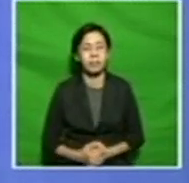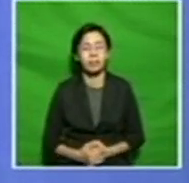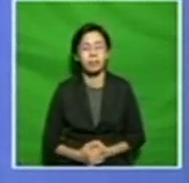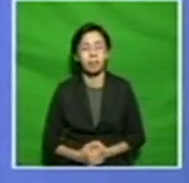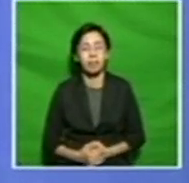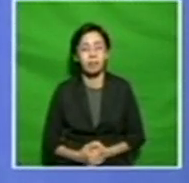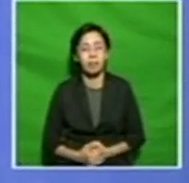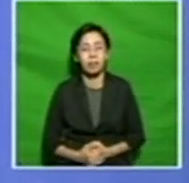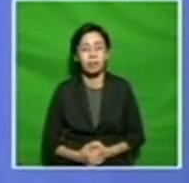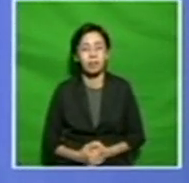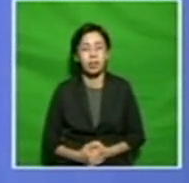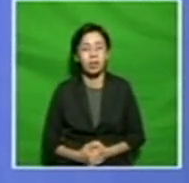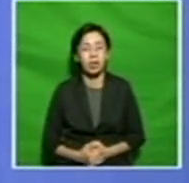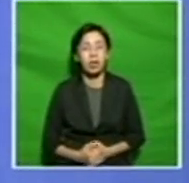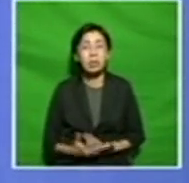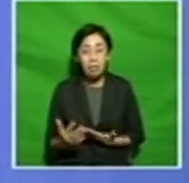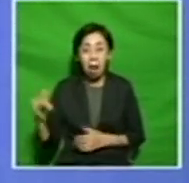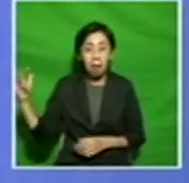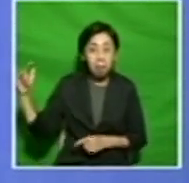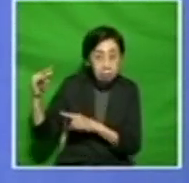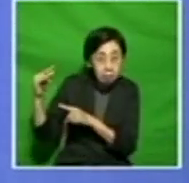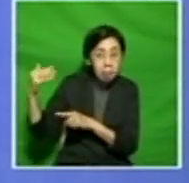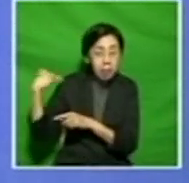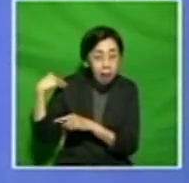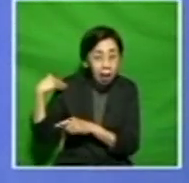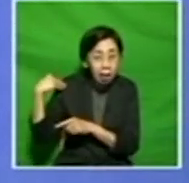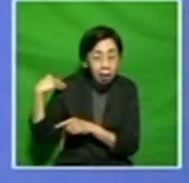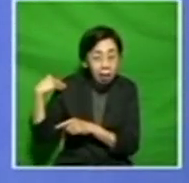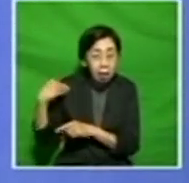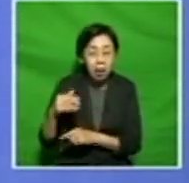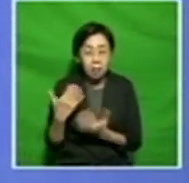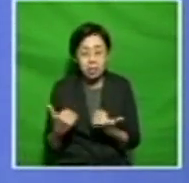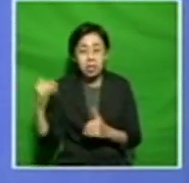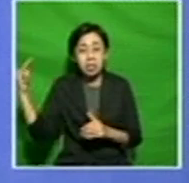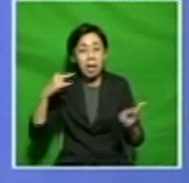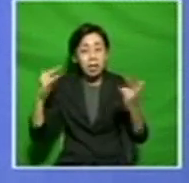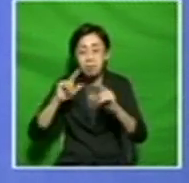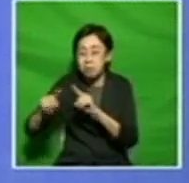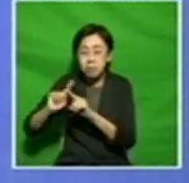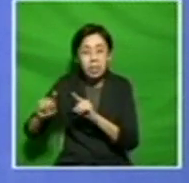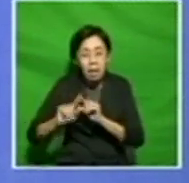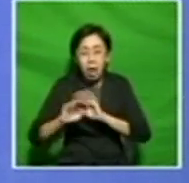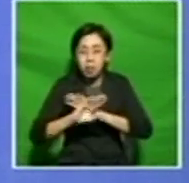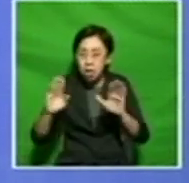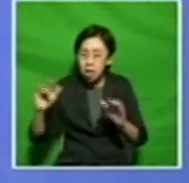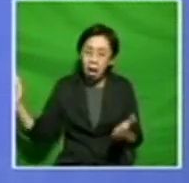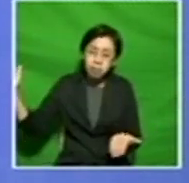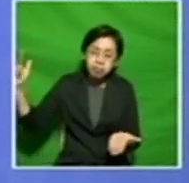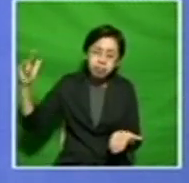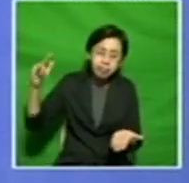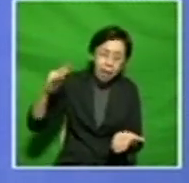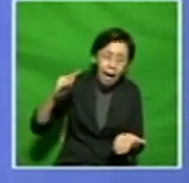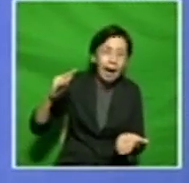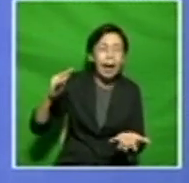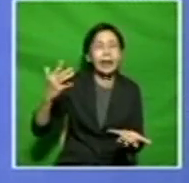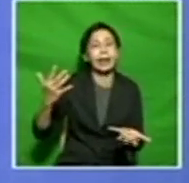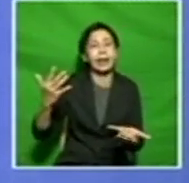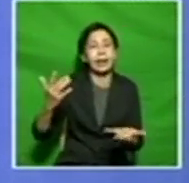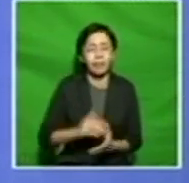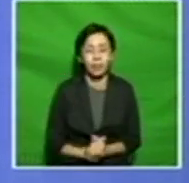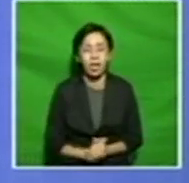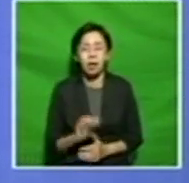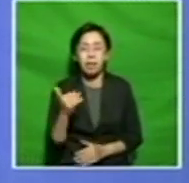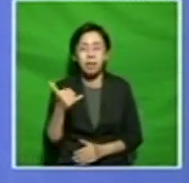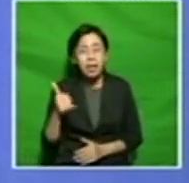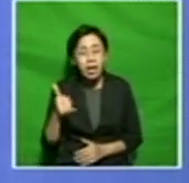ท่านมียานพาหนะเข้ามาหรือเปล่าคือเครื่องบินเพราะวันนี้สายการบินเริ่มปิดและหยุดทำการและบางส